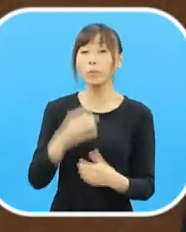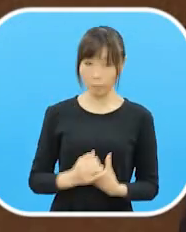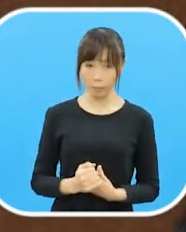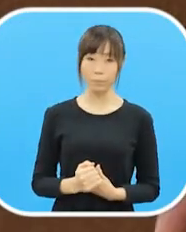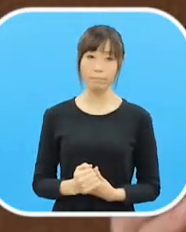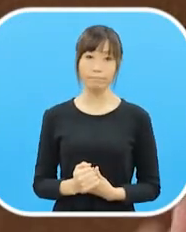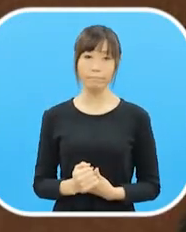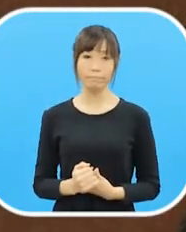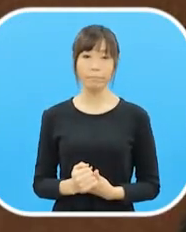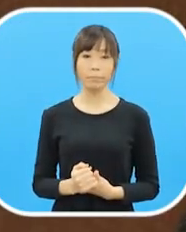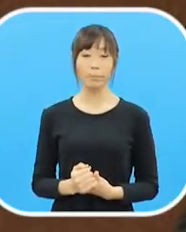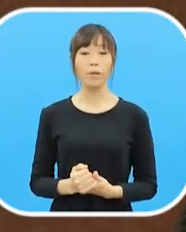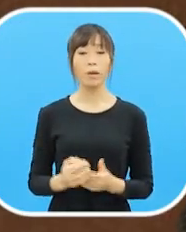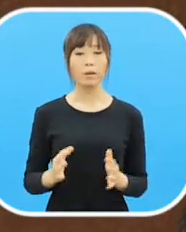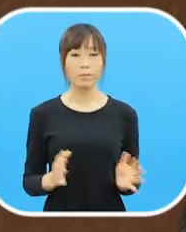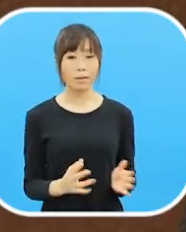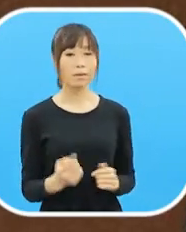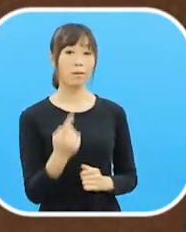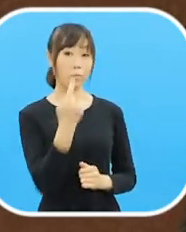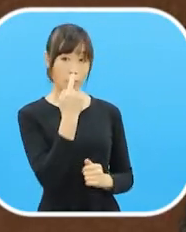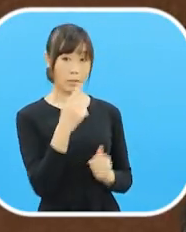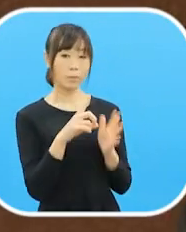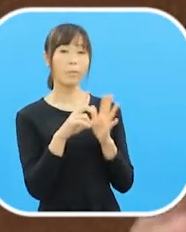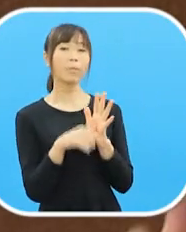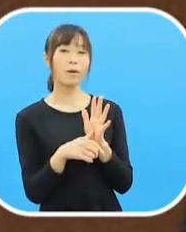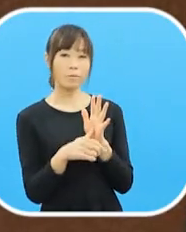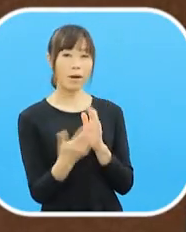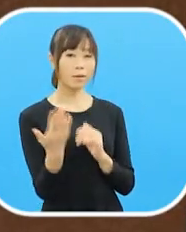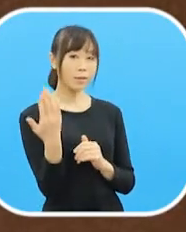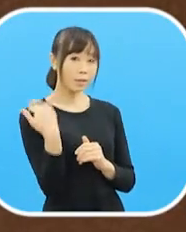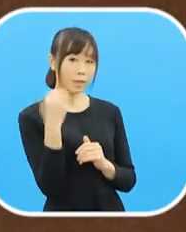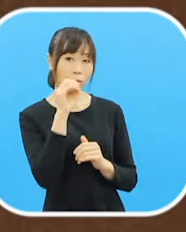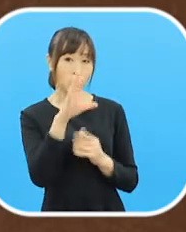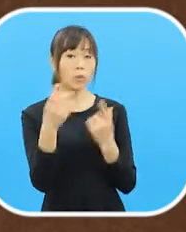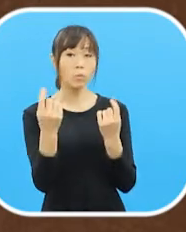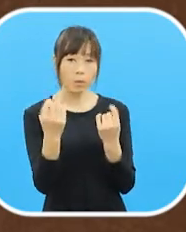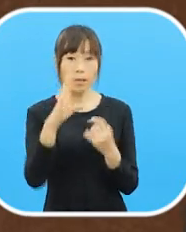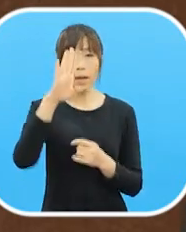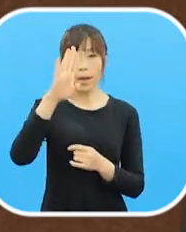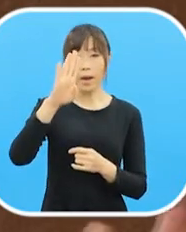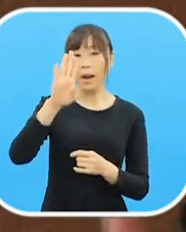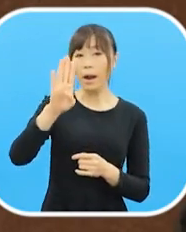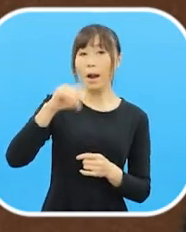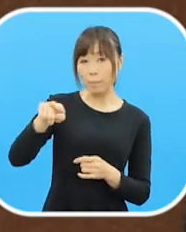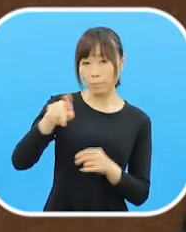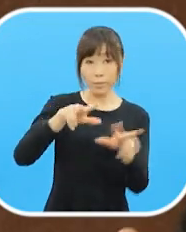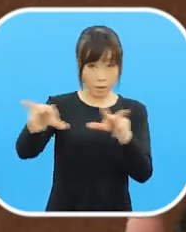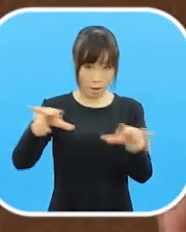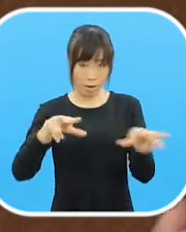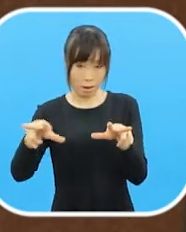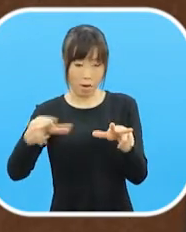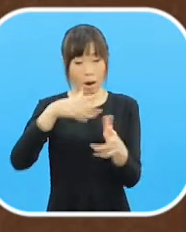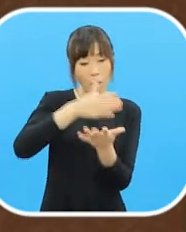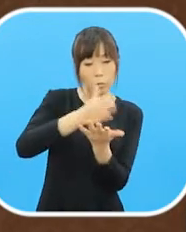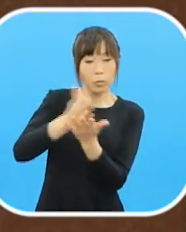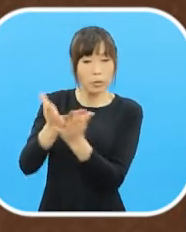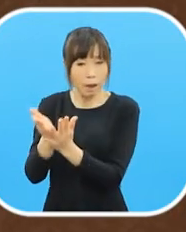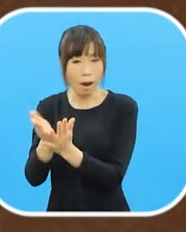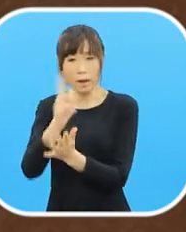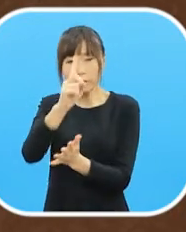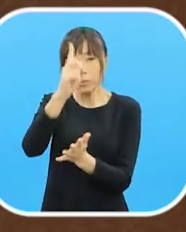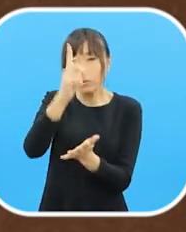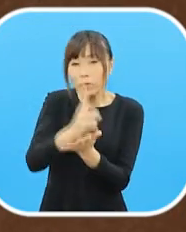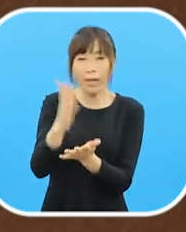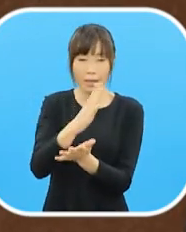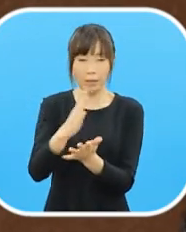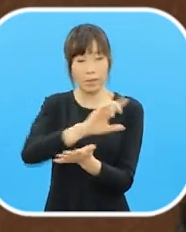うん、私の場合はですねさっき言った通り、はいまあ、県政ですから、はい、いっぱいいろんな分野あります、ただ、やっぱりね女性の活